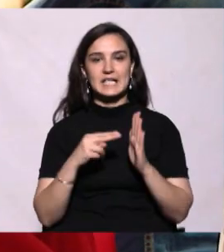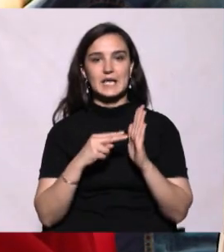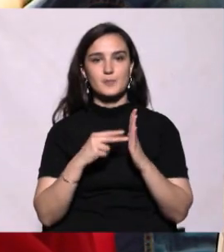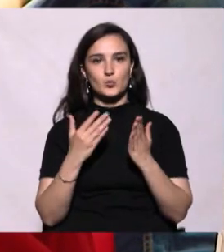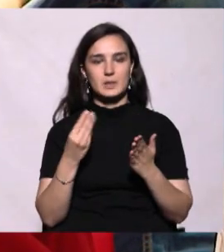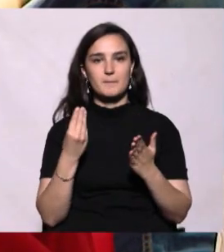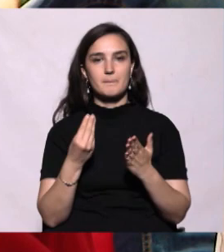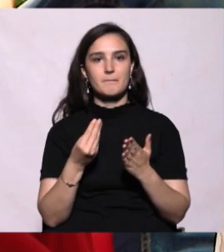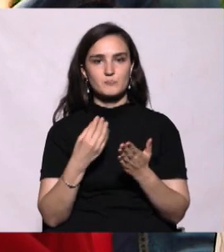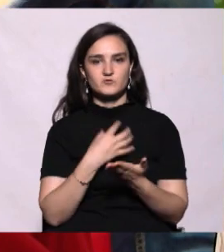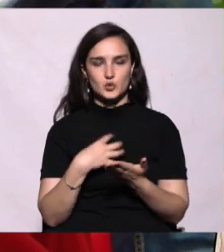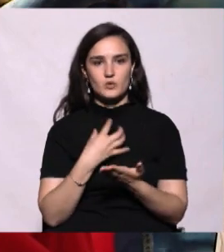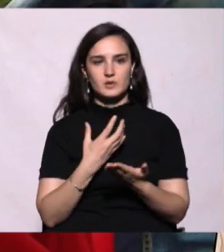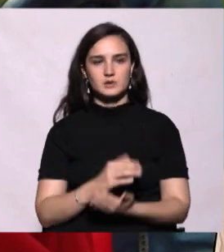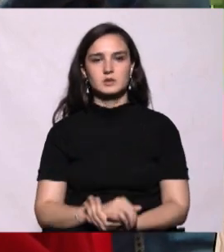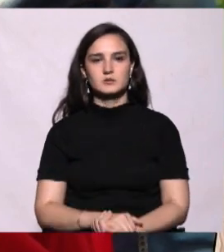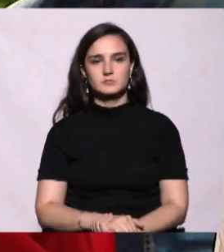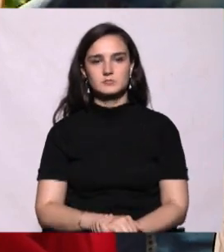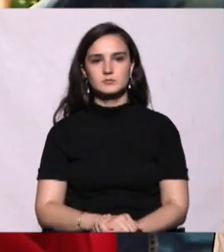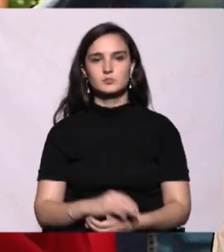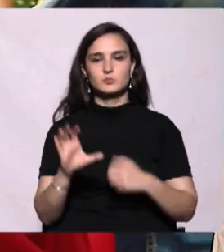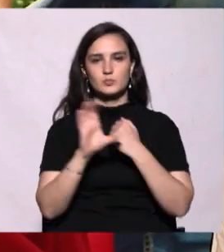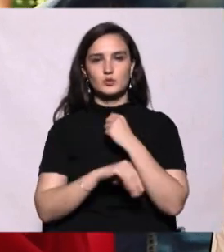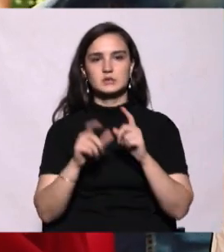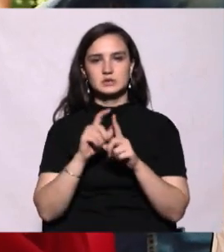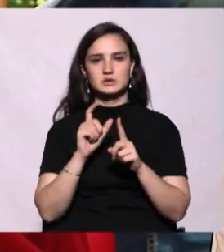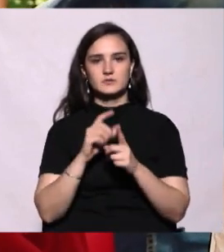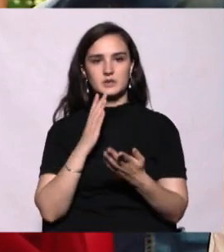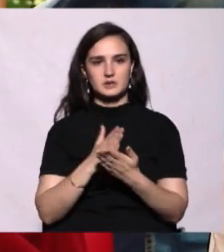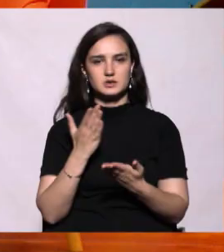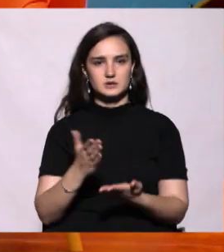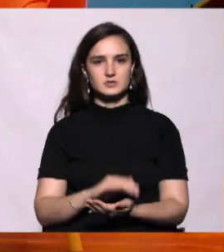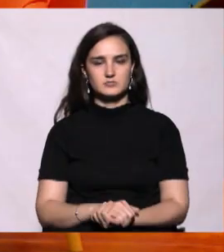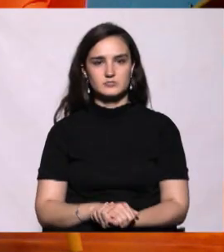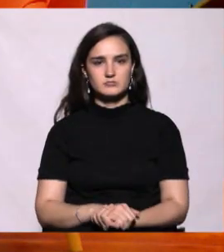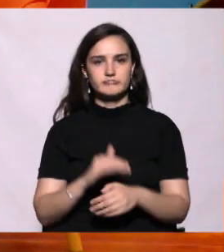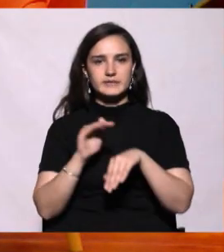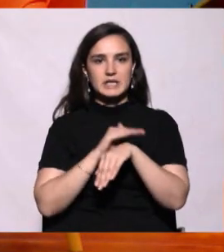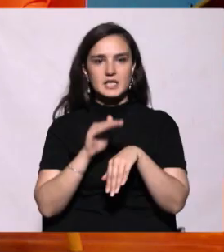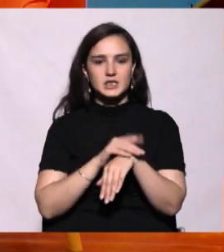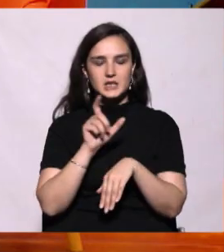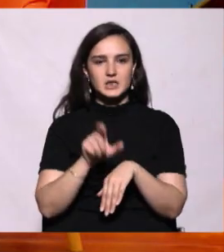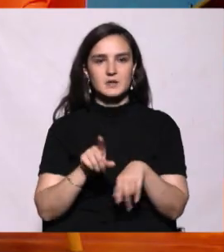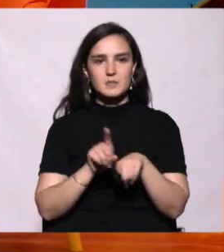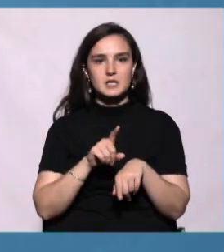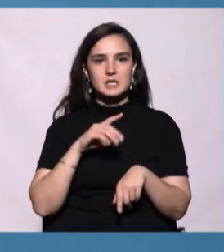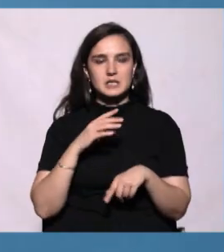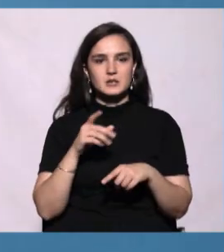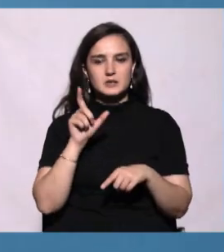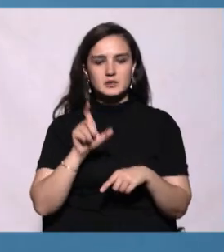ღირებული, ფასეული. And our last word is benevolent.